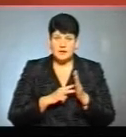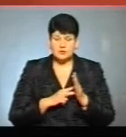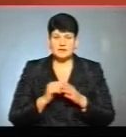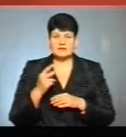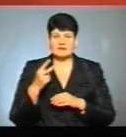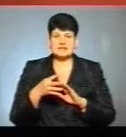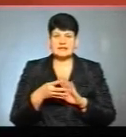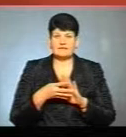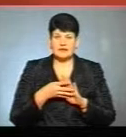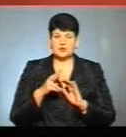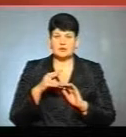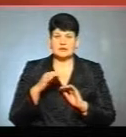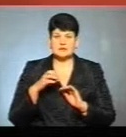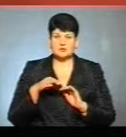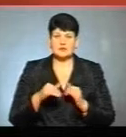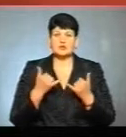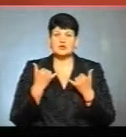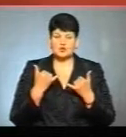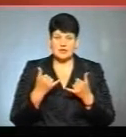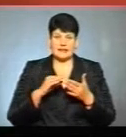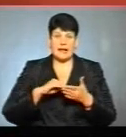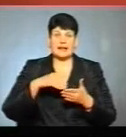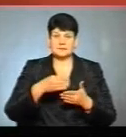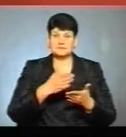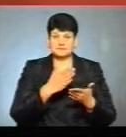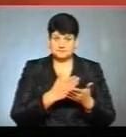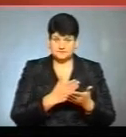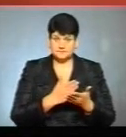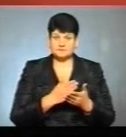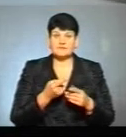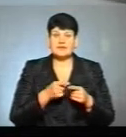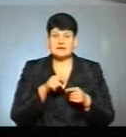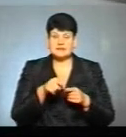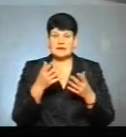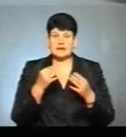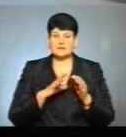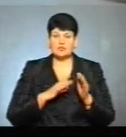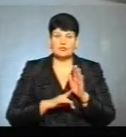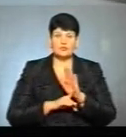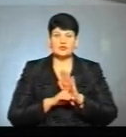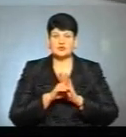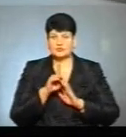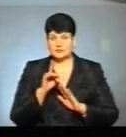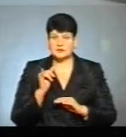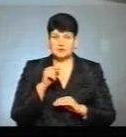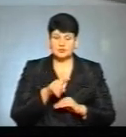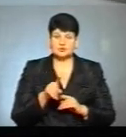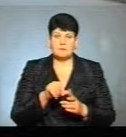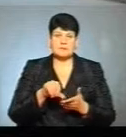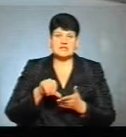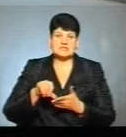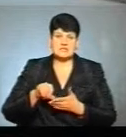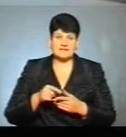власне, 29 листопада сьогодні у нас на календарі. І саме цей день був початковим дедлайном для того, аби представити